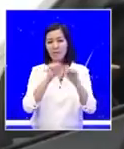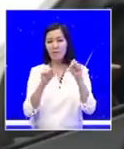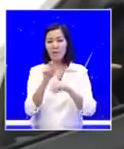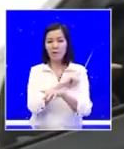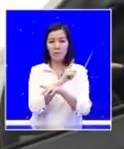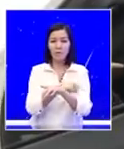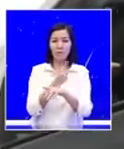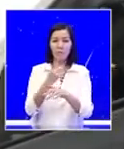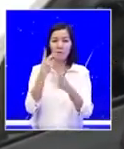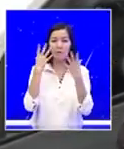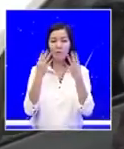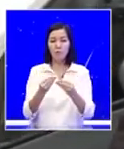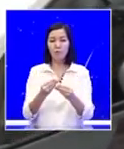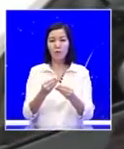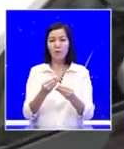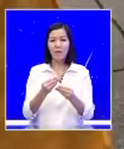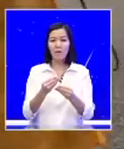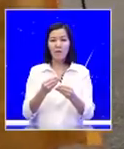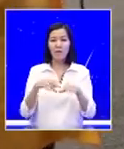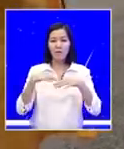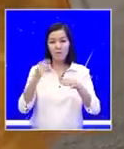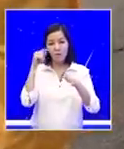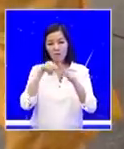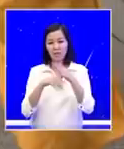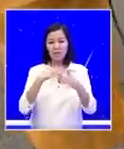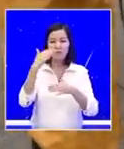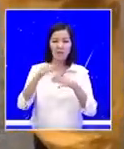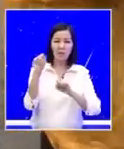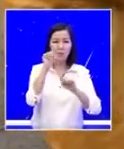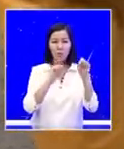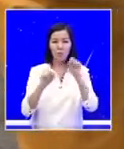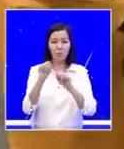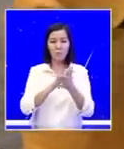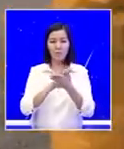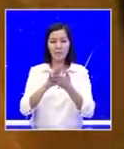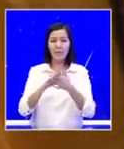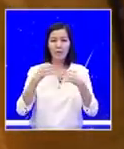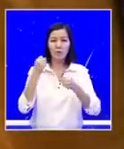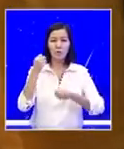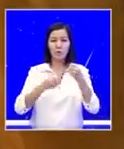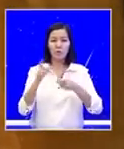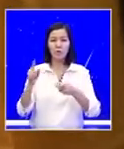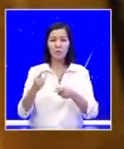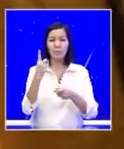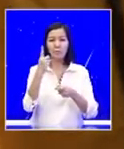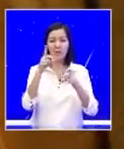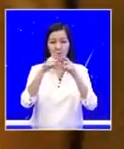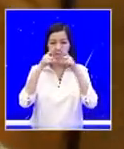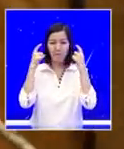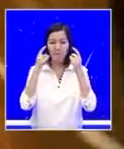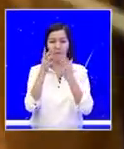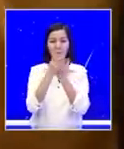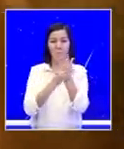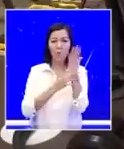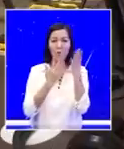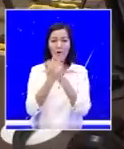күшейткен. Тәулігіне бір рет көліктің іші сырты залалсыздандырылады. Ал көлік жүргізушісіне әр күні бір реттік маска, қолғап